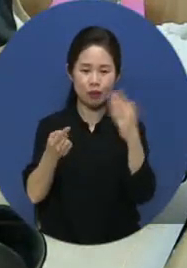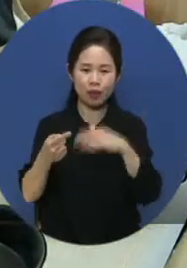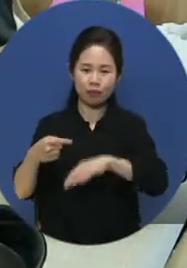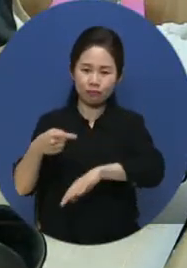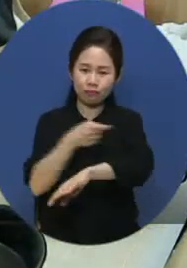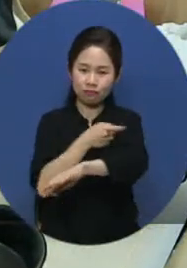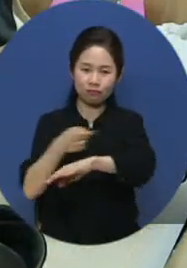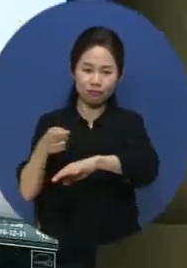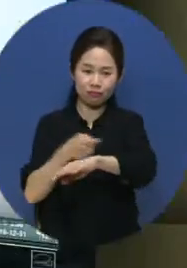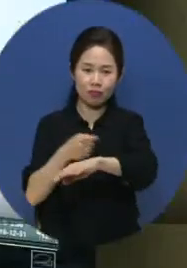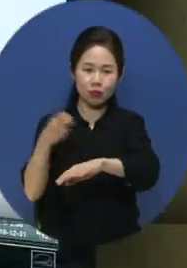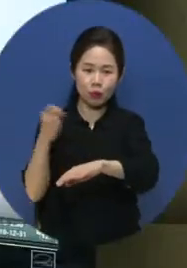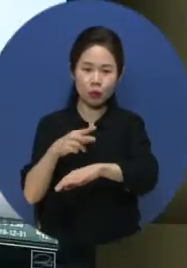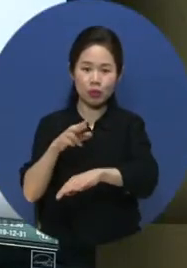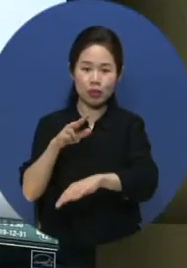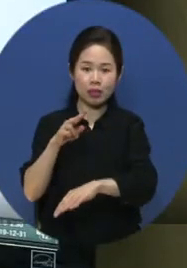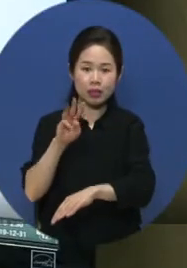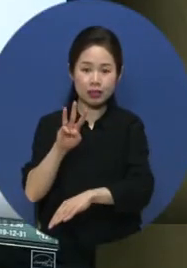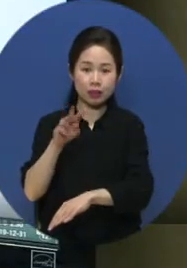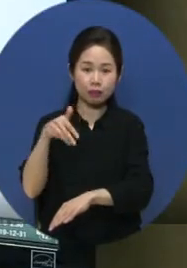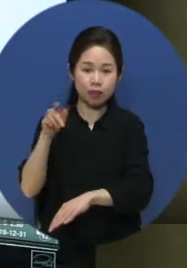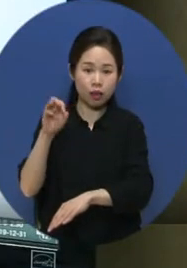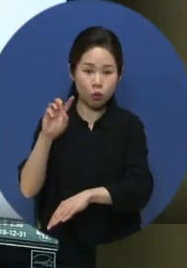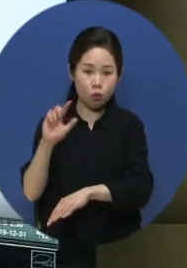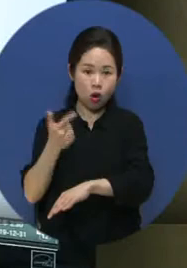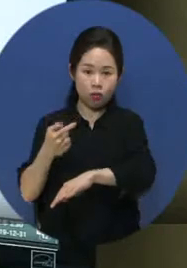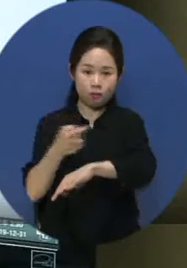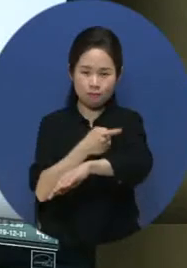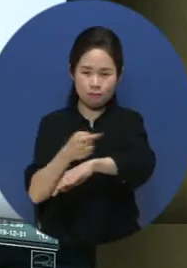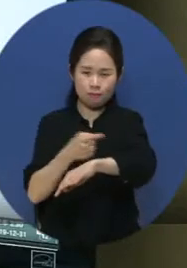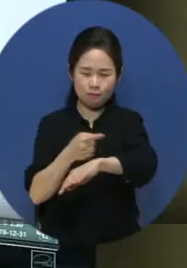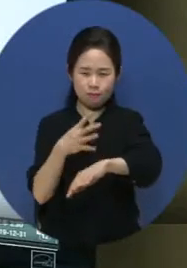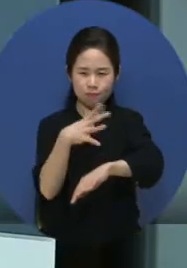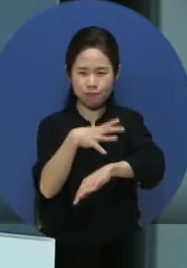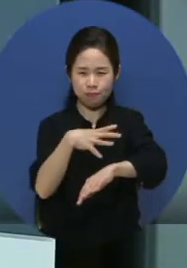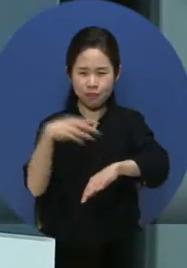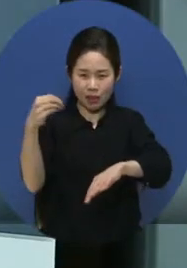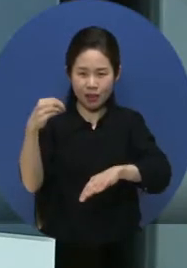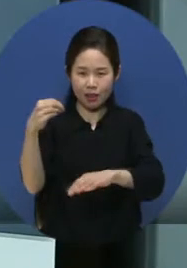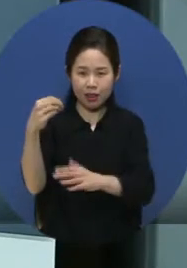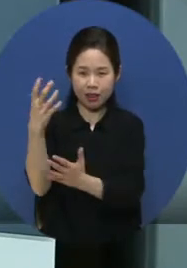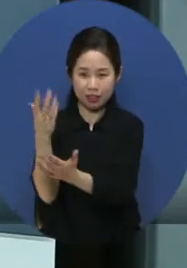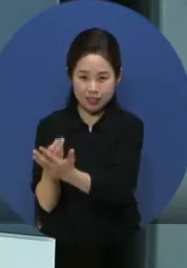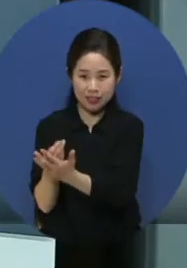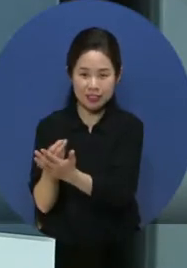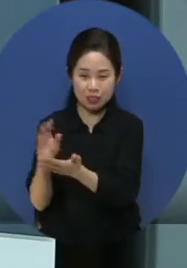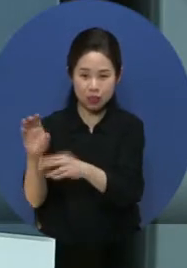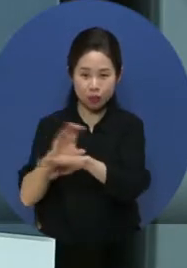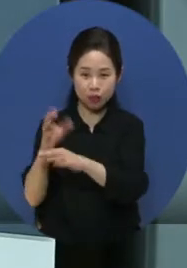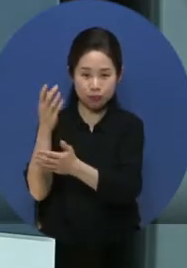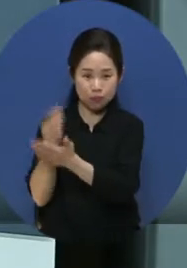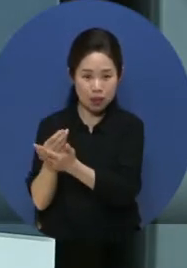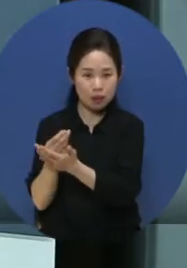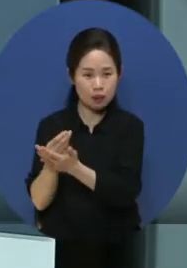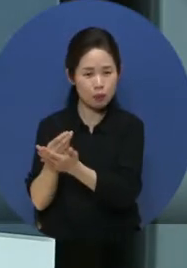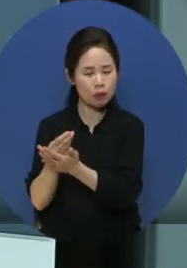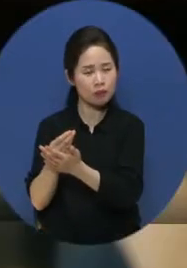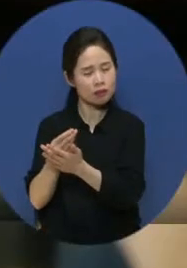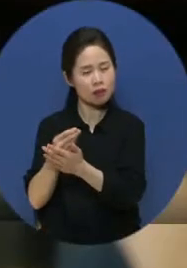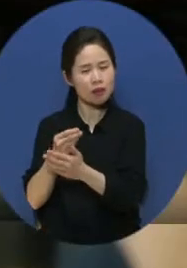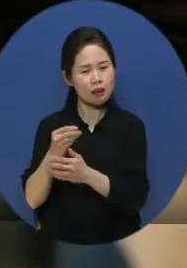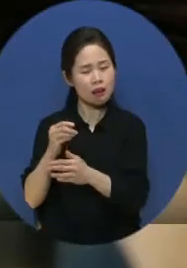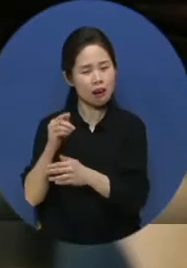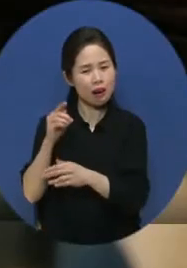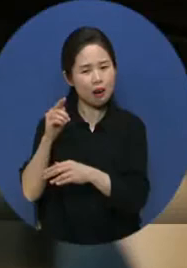3차원 형상도 같이 우리가 이제 캡처를 할 수 있으니까 그걸 가지고 맞춤형 설계를 하는데 한 반나절. 그